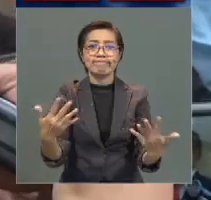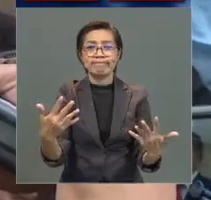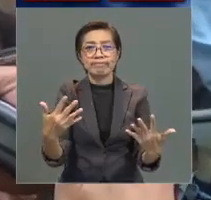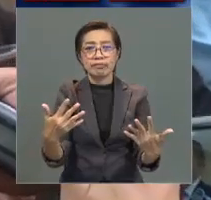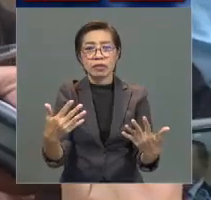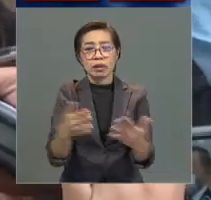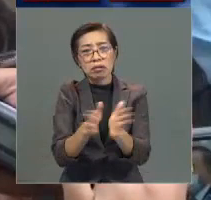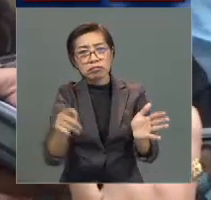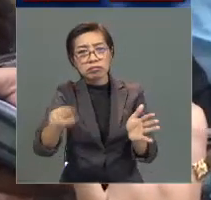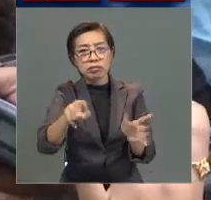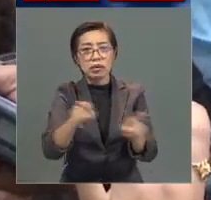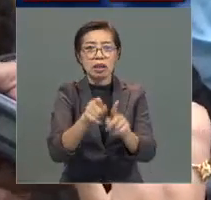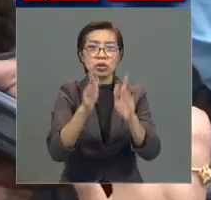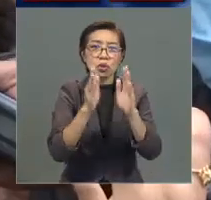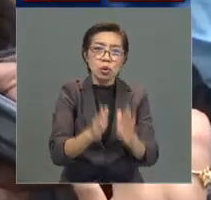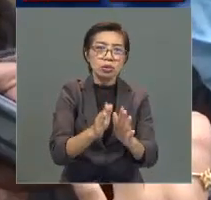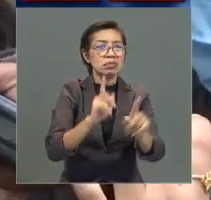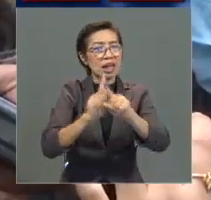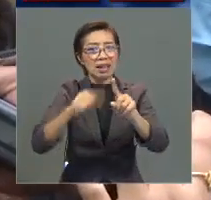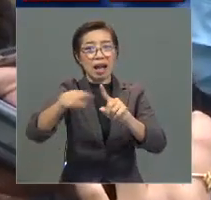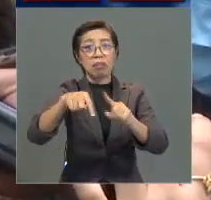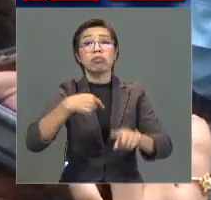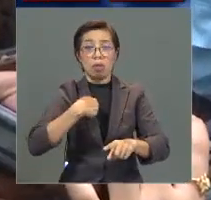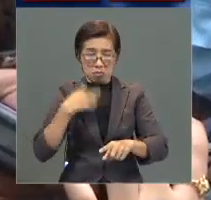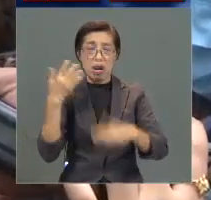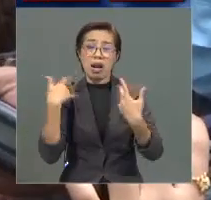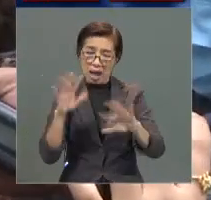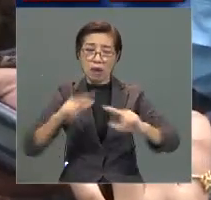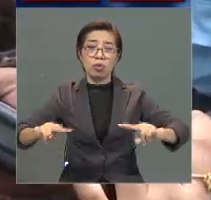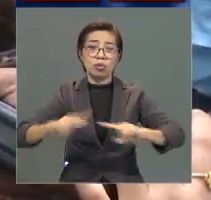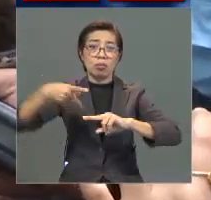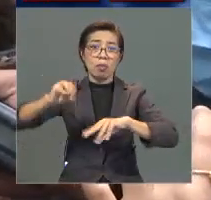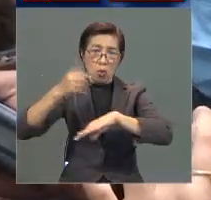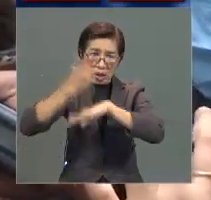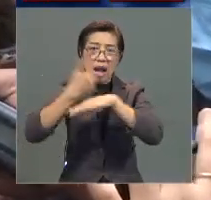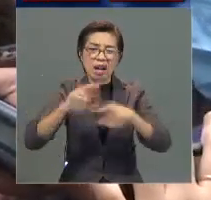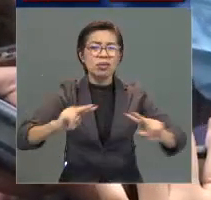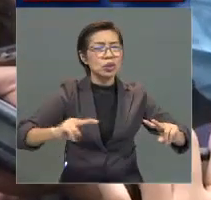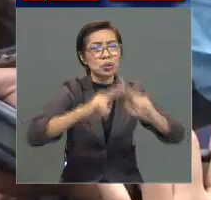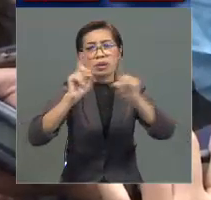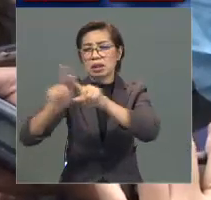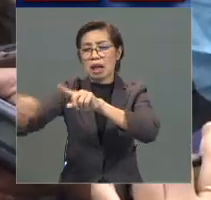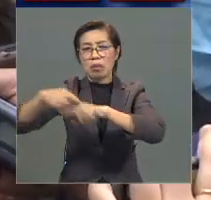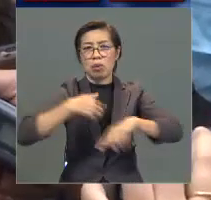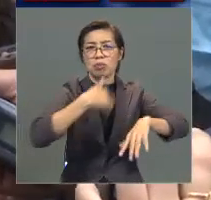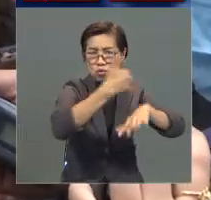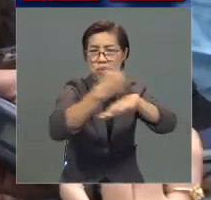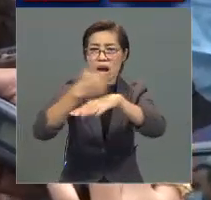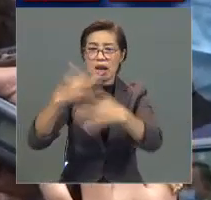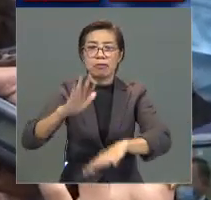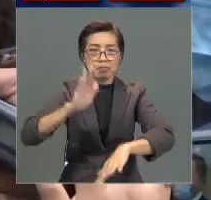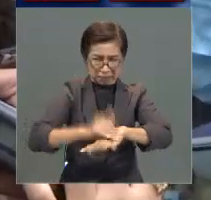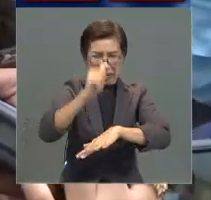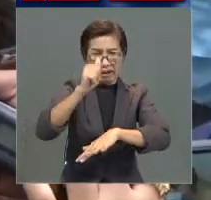ดยรวมไม่ว่าจะเป็นคนทุกภาคส่วนผมก็เป็นรัฐมนตรีว่าการมาแล้วนะครับหลายกระทรวงเรามีความเชี่ยวช